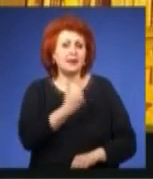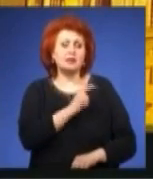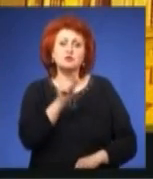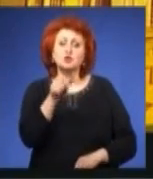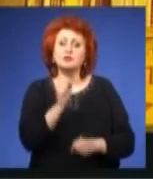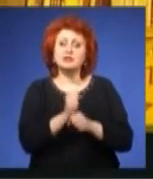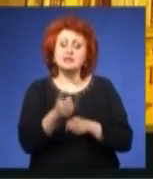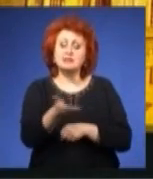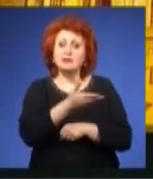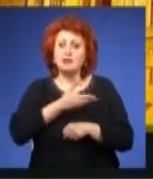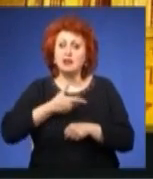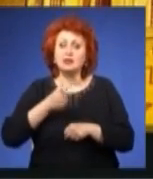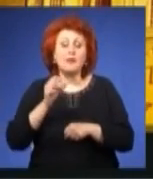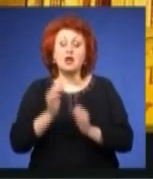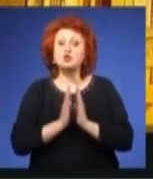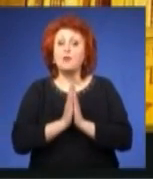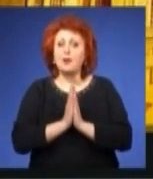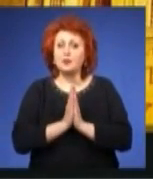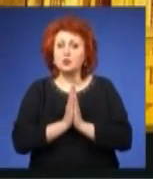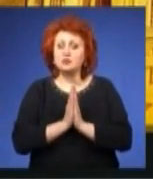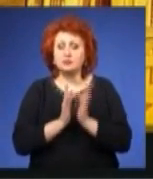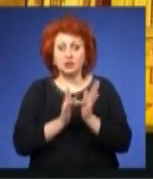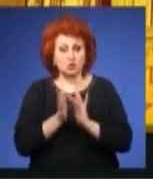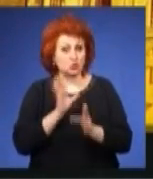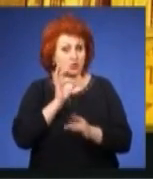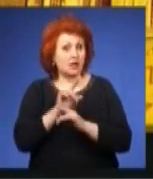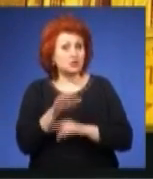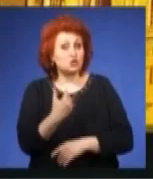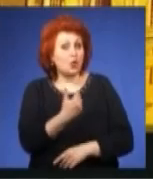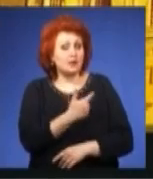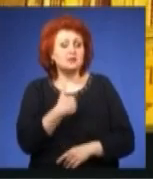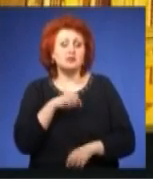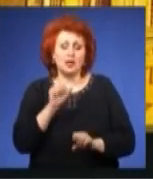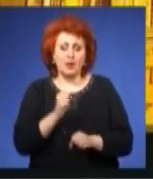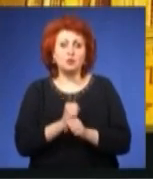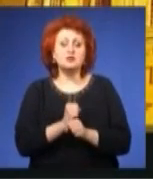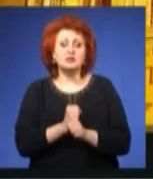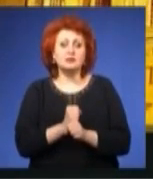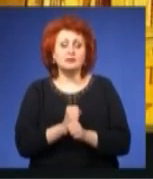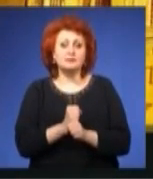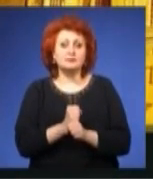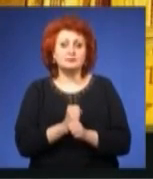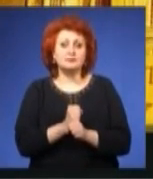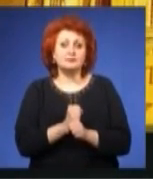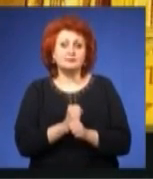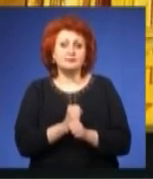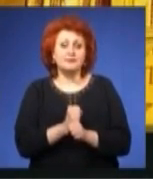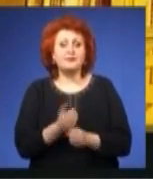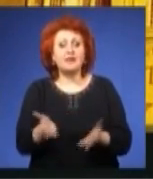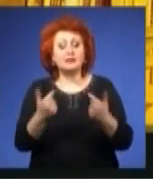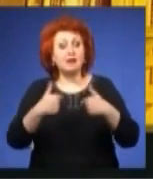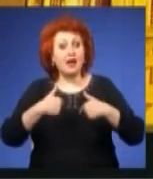мы желаем, чтобы ты сделал нам, о чем попросим». Он сказал им, «Что хотите, чтобы я сделал вам?» Они сказали